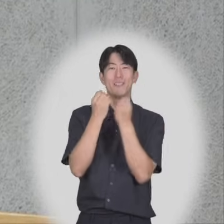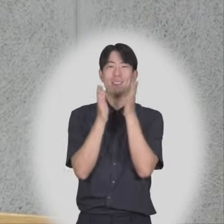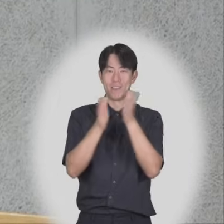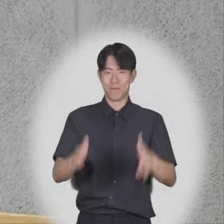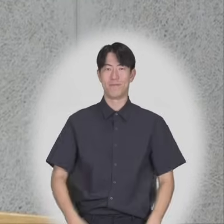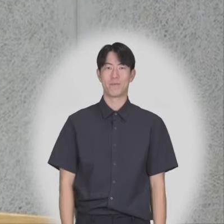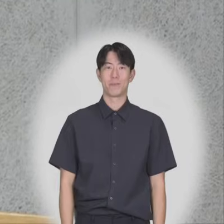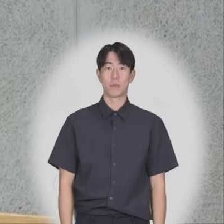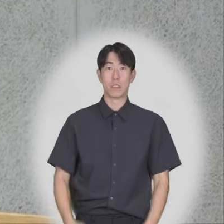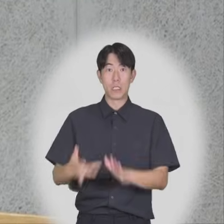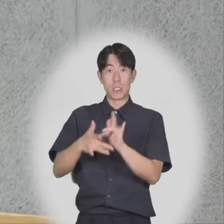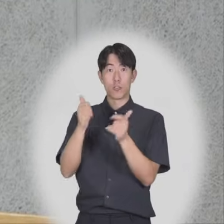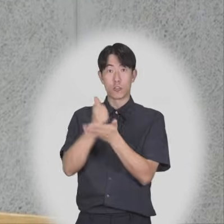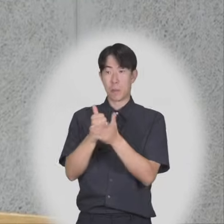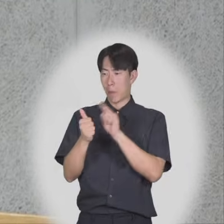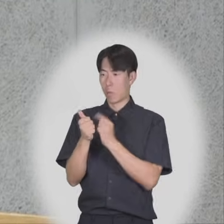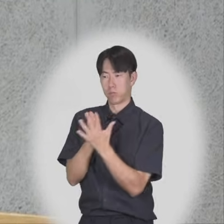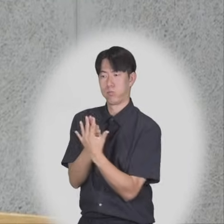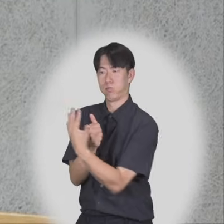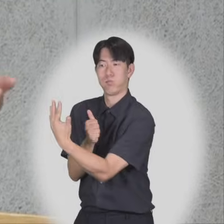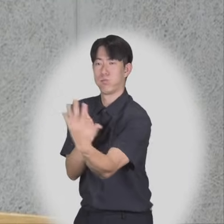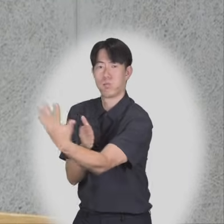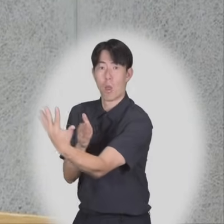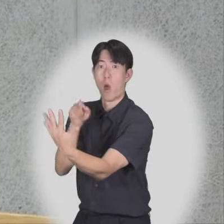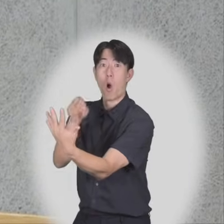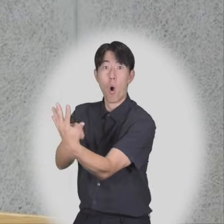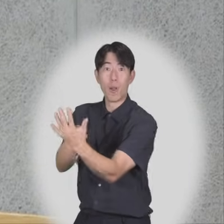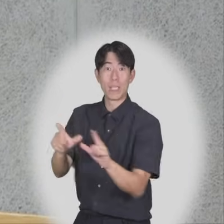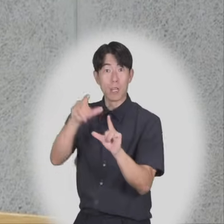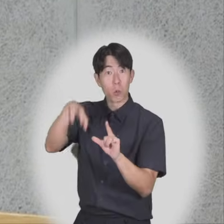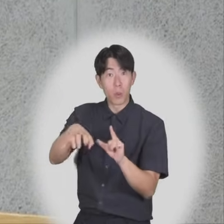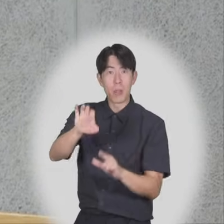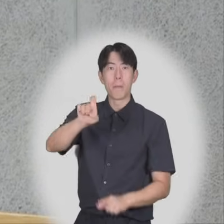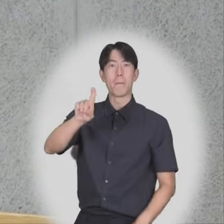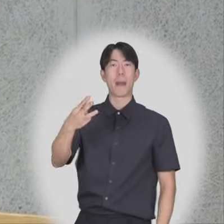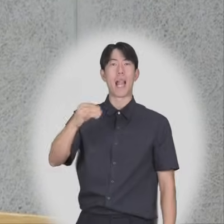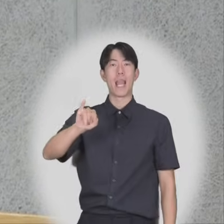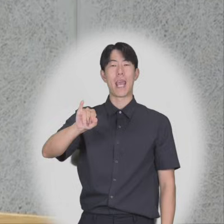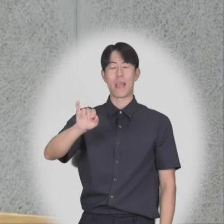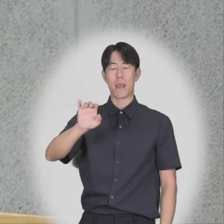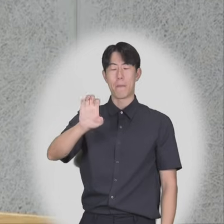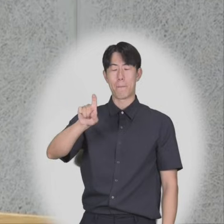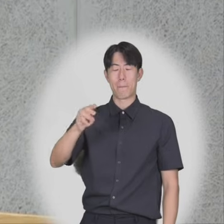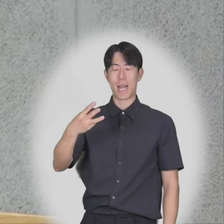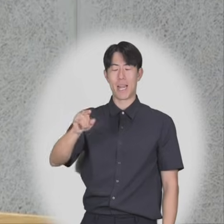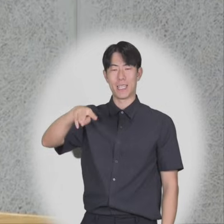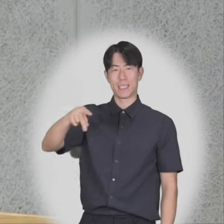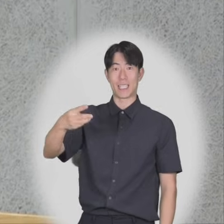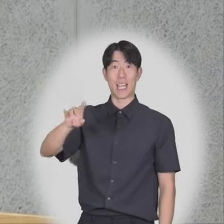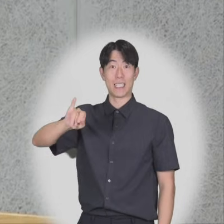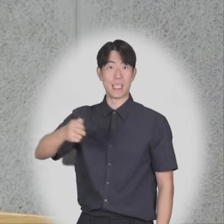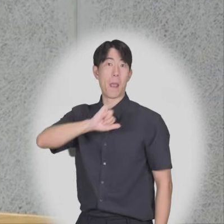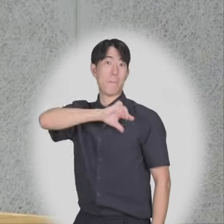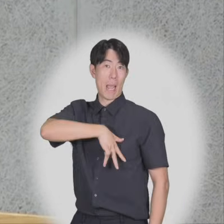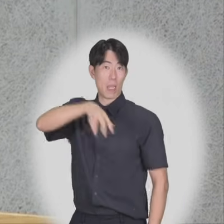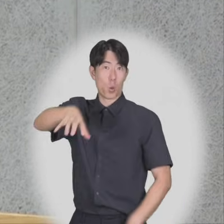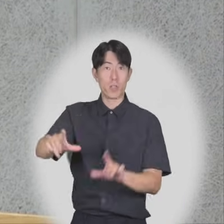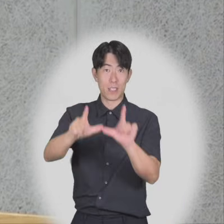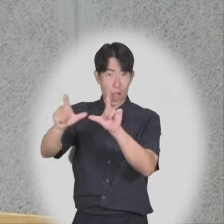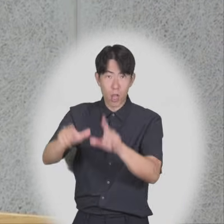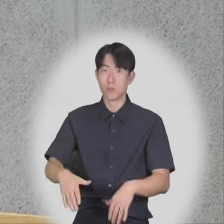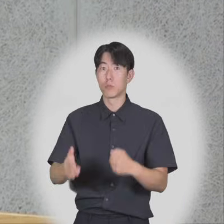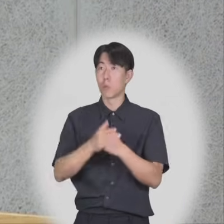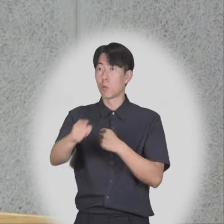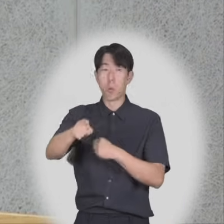예수님의 회중들은 팔레스틴에서 살고 있었던 사람들이죠. 그러니까 그들의 문화와 풍습에 대해서 너무나